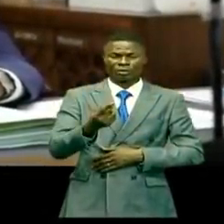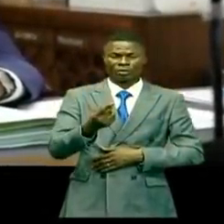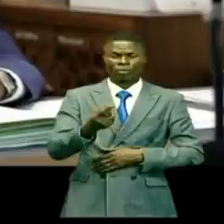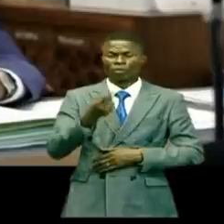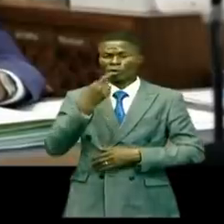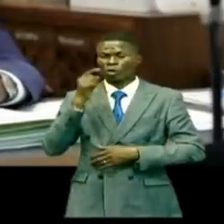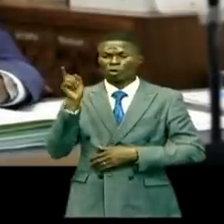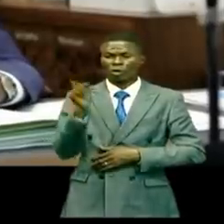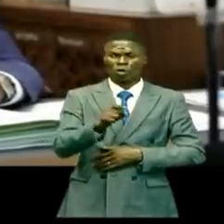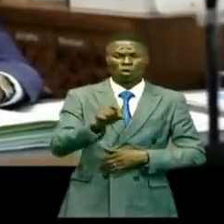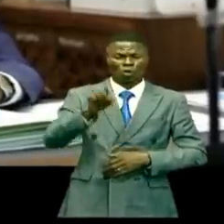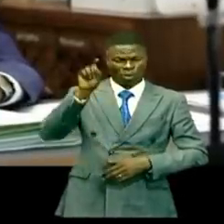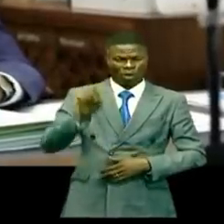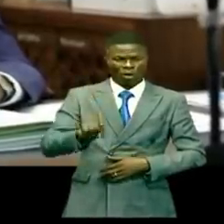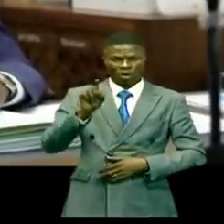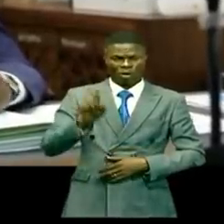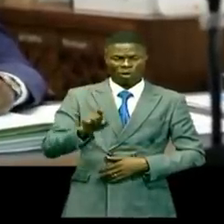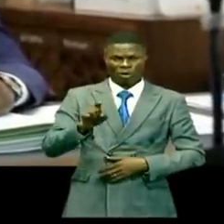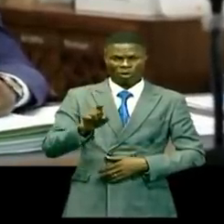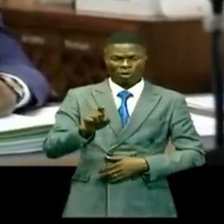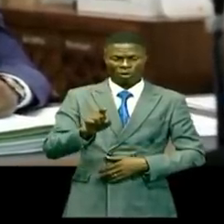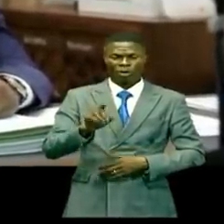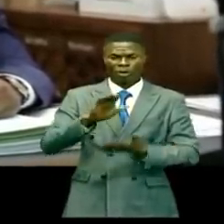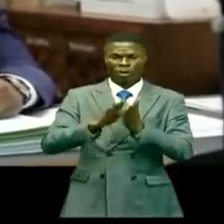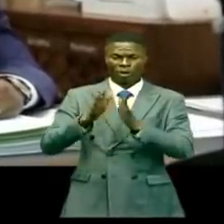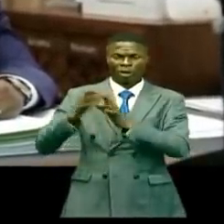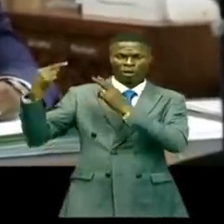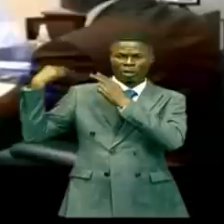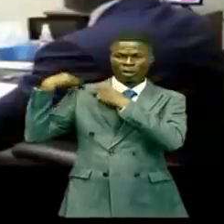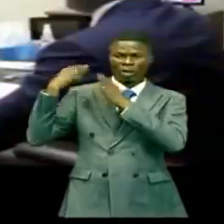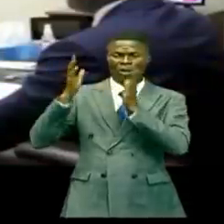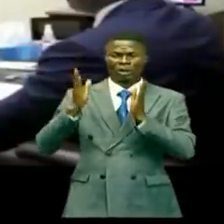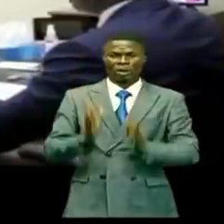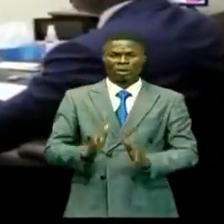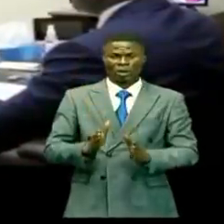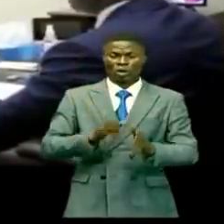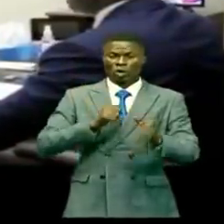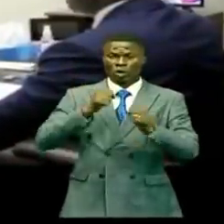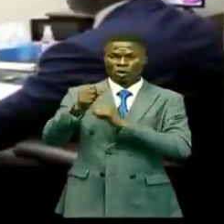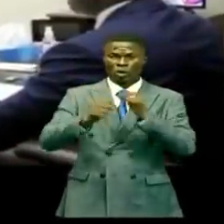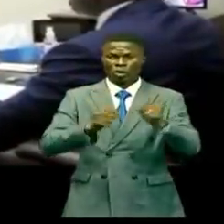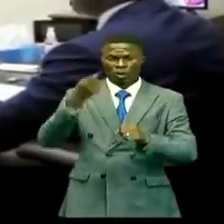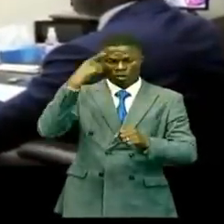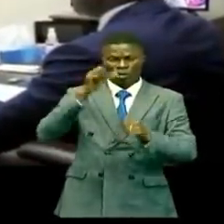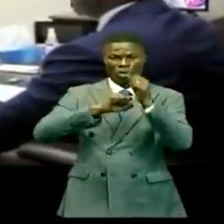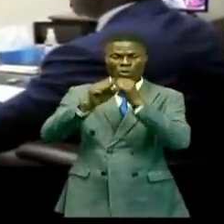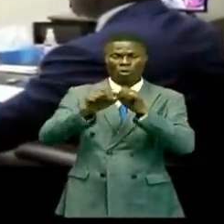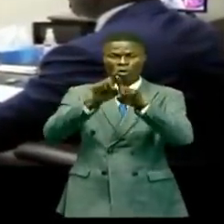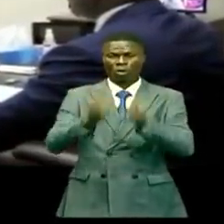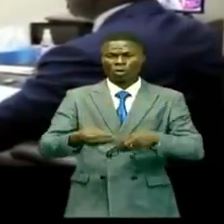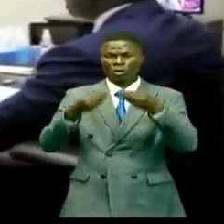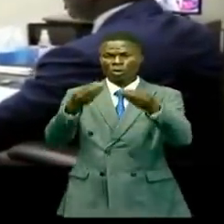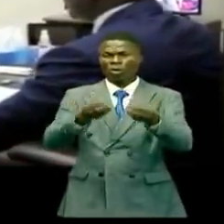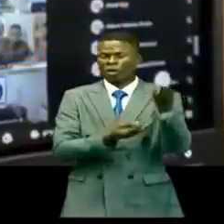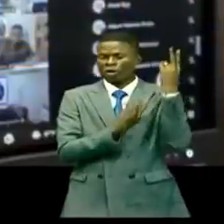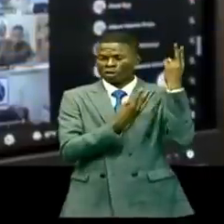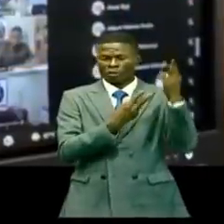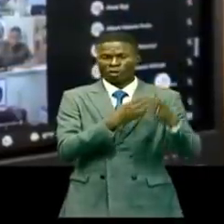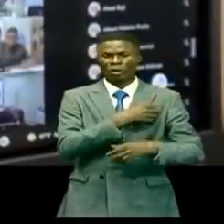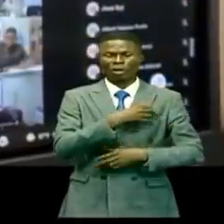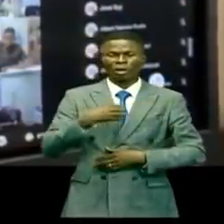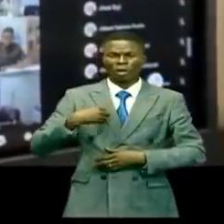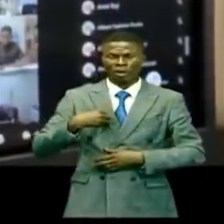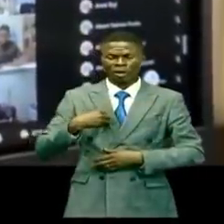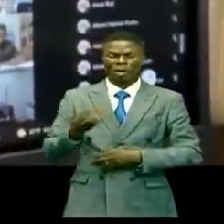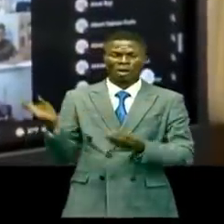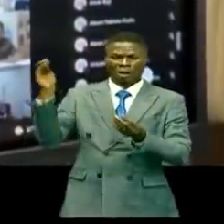l'impérieuse nécessité de nous approprier résolument le combat pour la promotion et la valorisation de la femme et